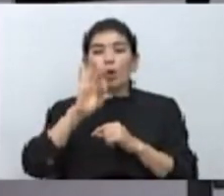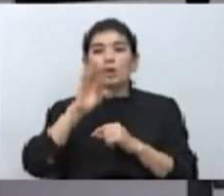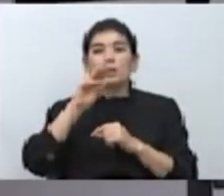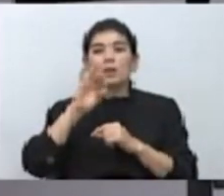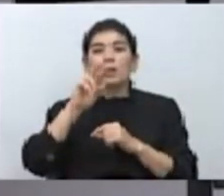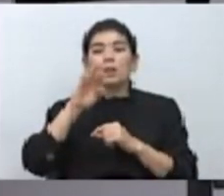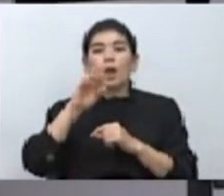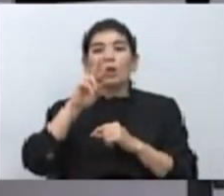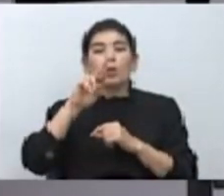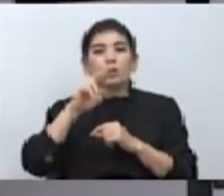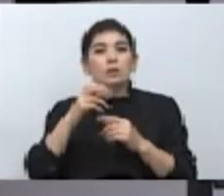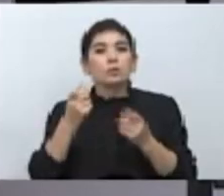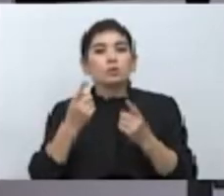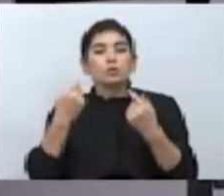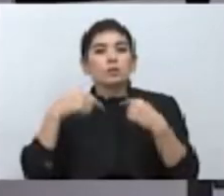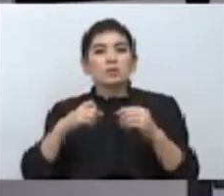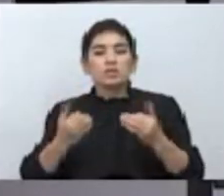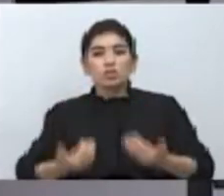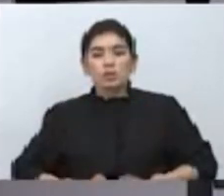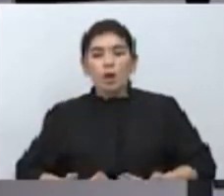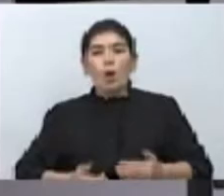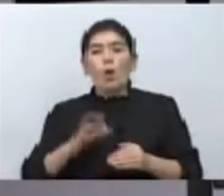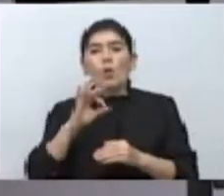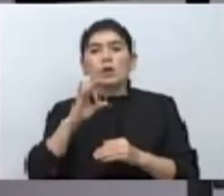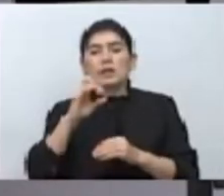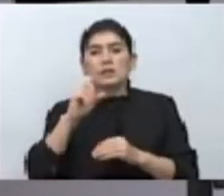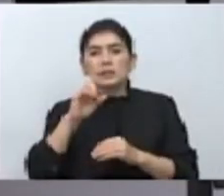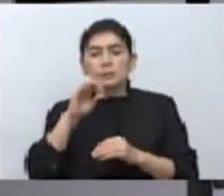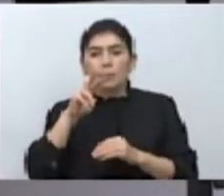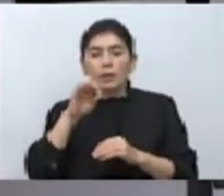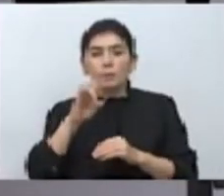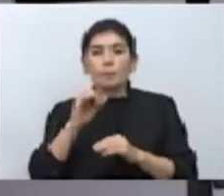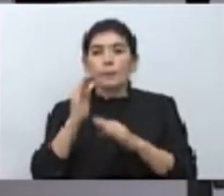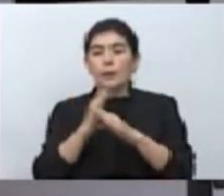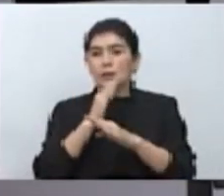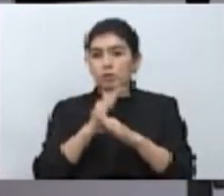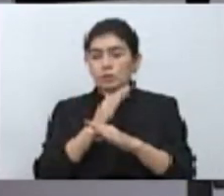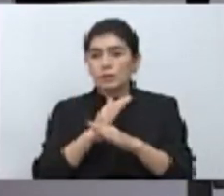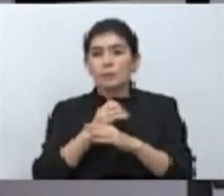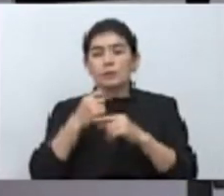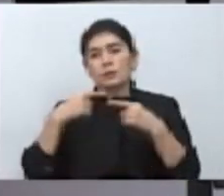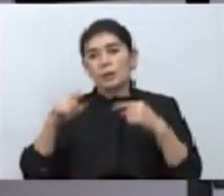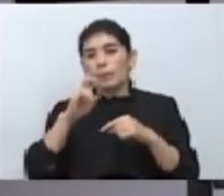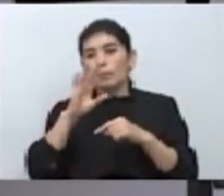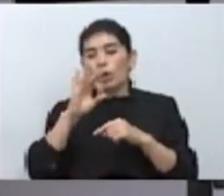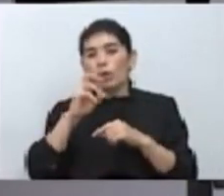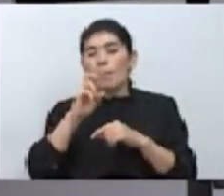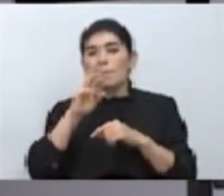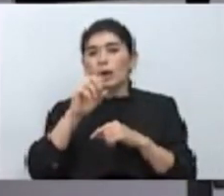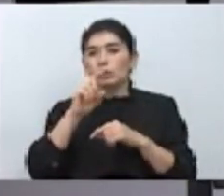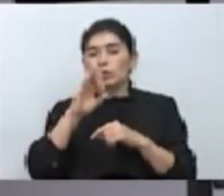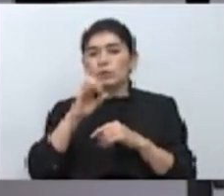hisoblanadi. Biotexnologiya fani tirik organizmlardan ishlab chiqariladigan turli xil biologik